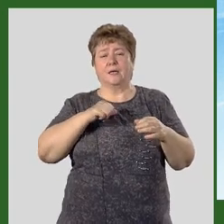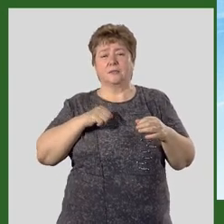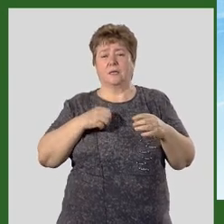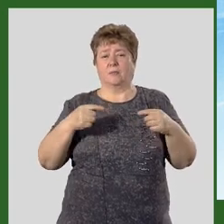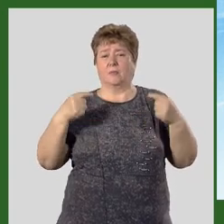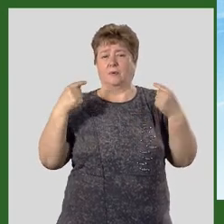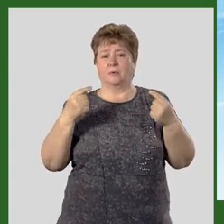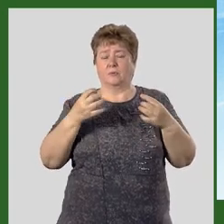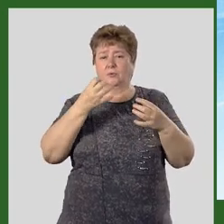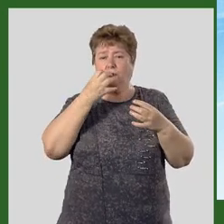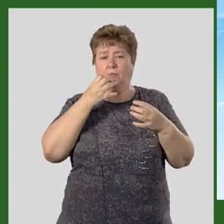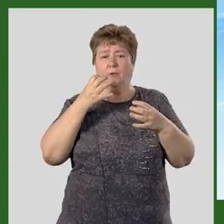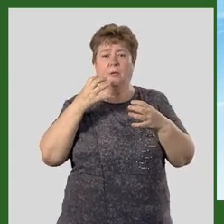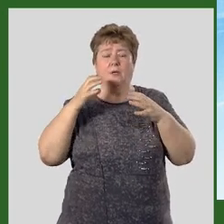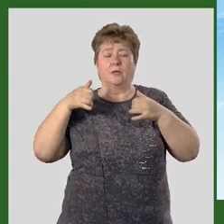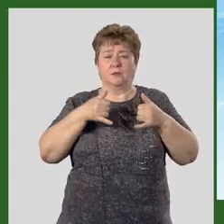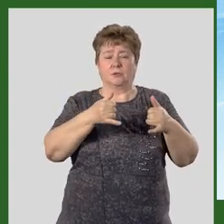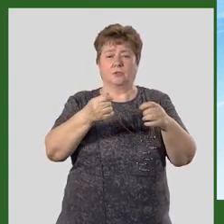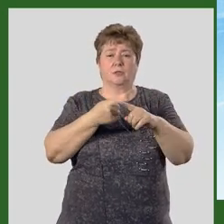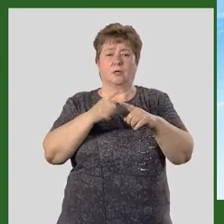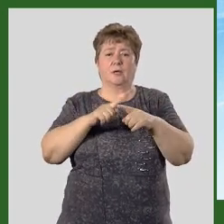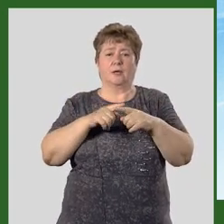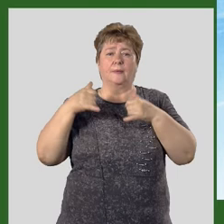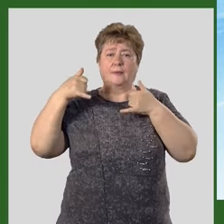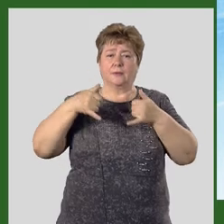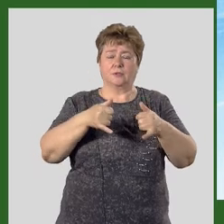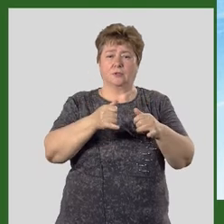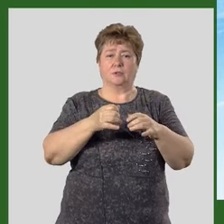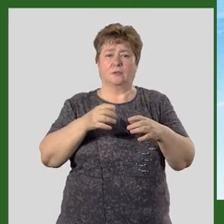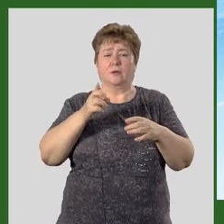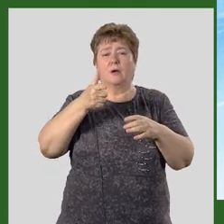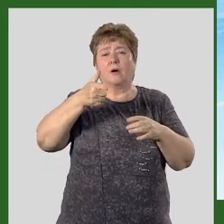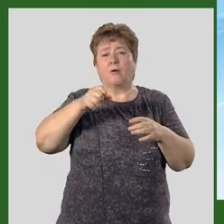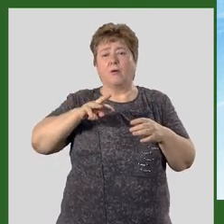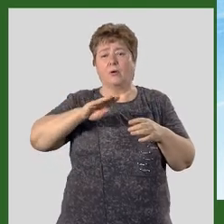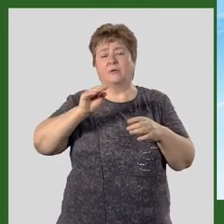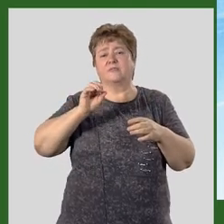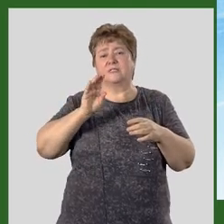Самое мощное теплое течение – это течение Гольфстрим.